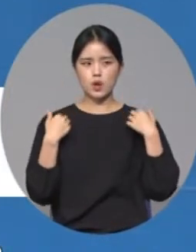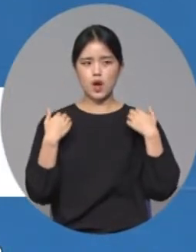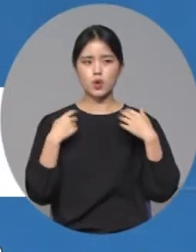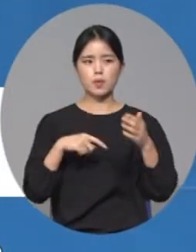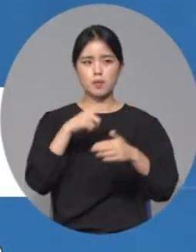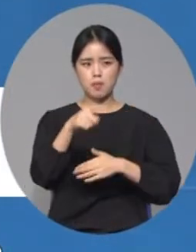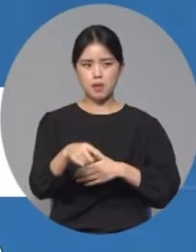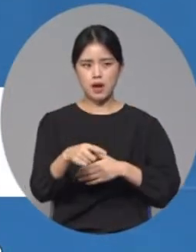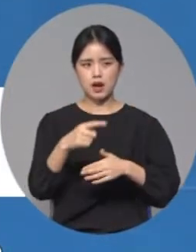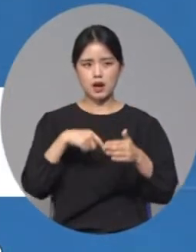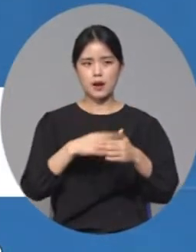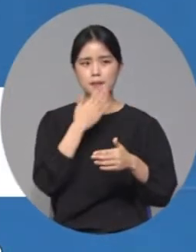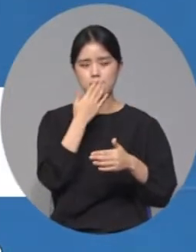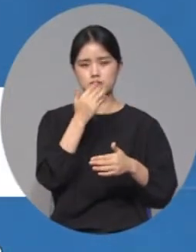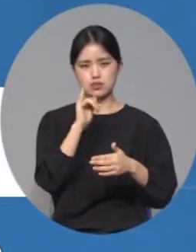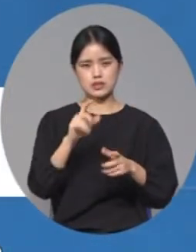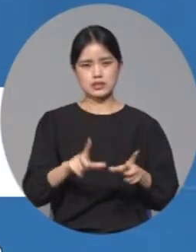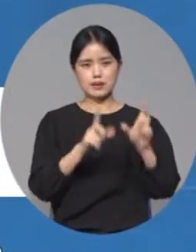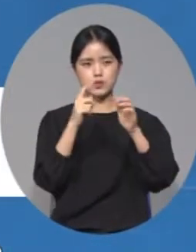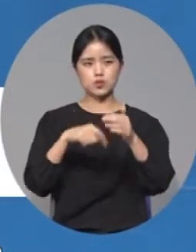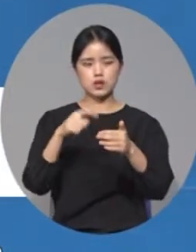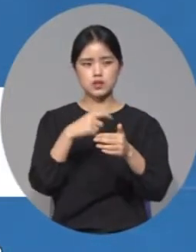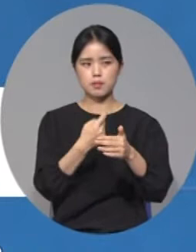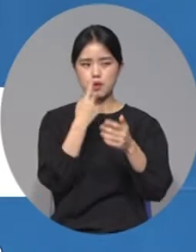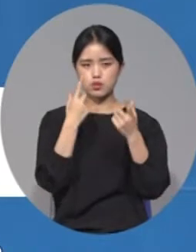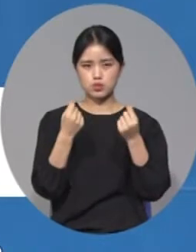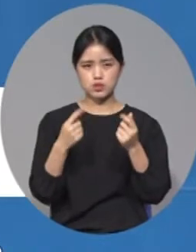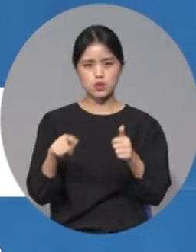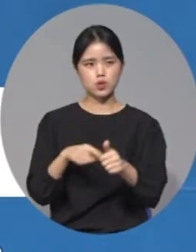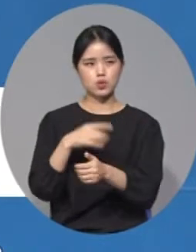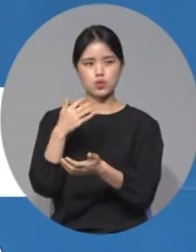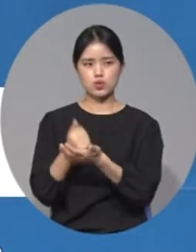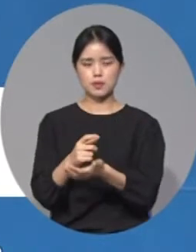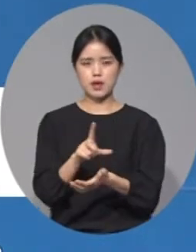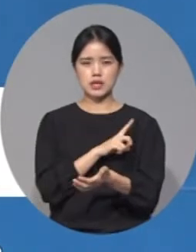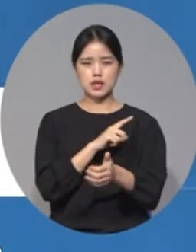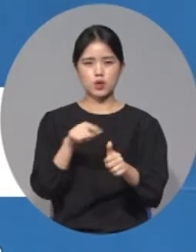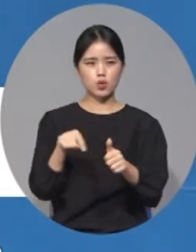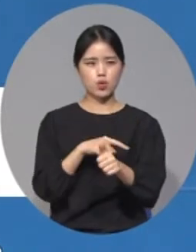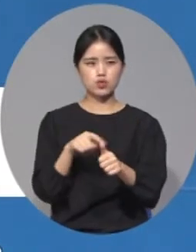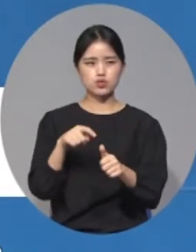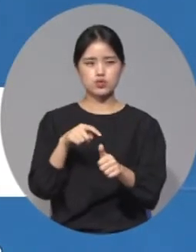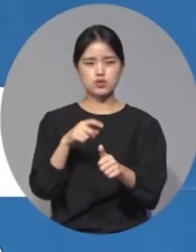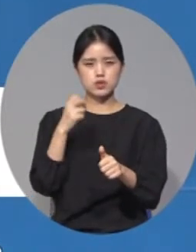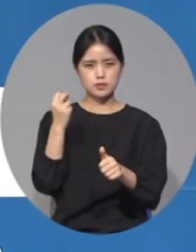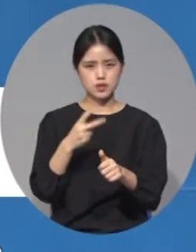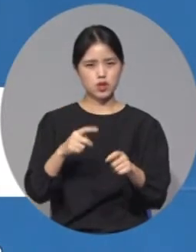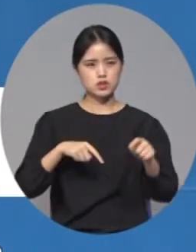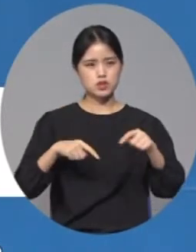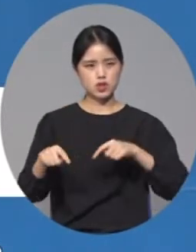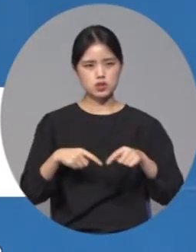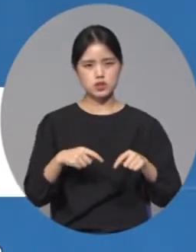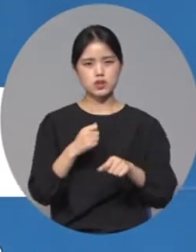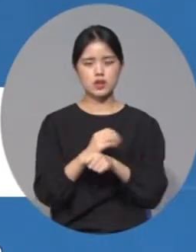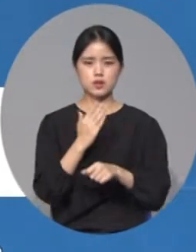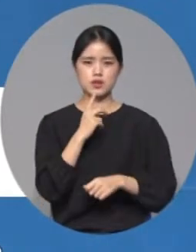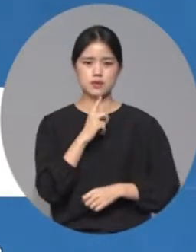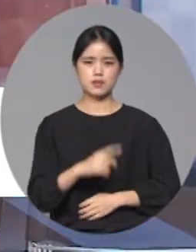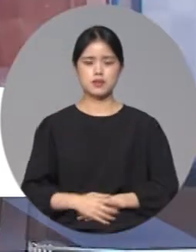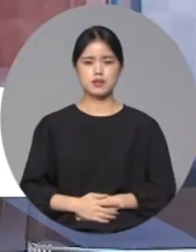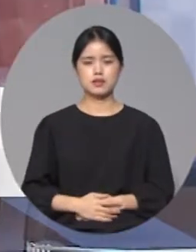삶 속에서 배우듯이 이 교육감은요. 가장 정치적이면서 교육적이면서 정치적이어야 된다고 생각을